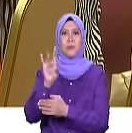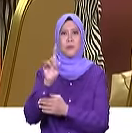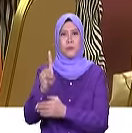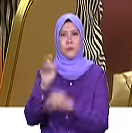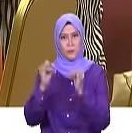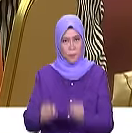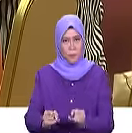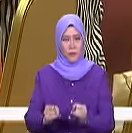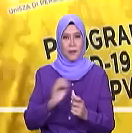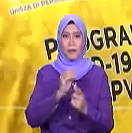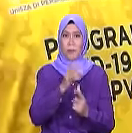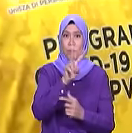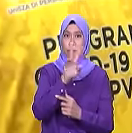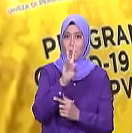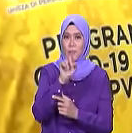30,681 individu atau